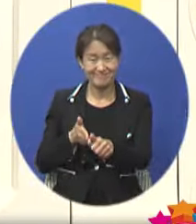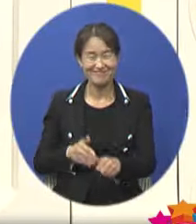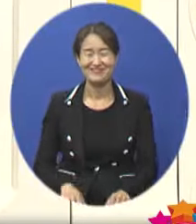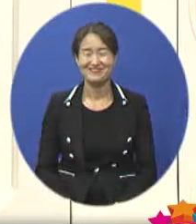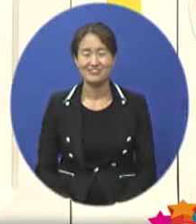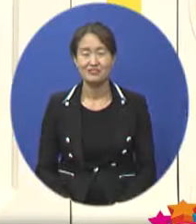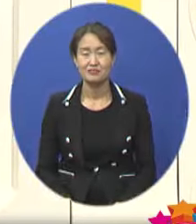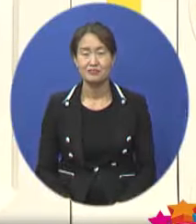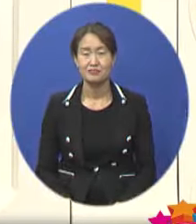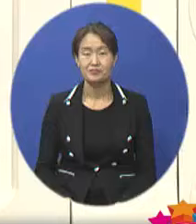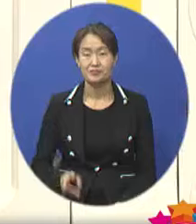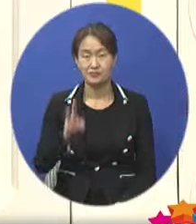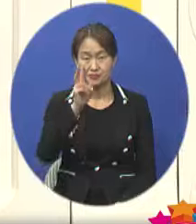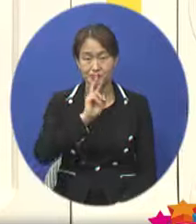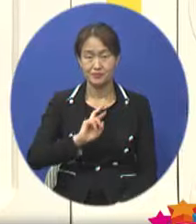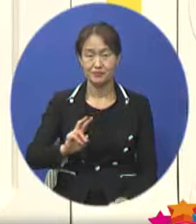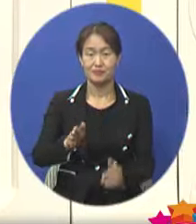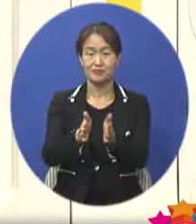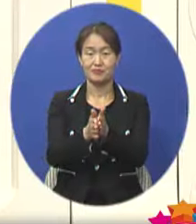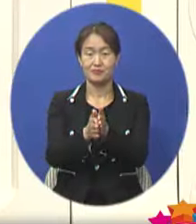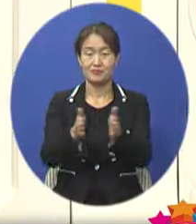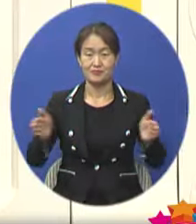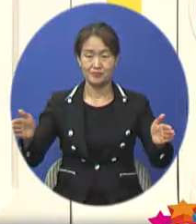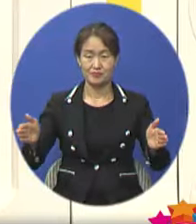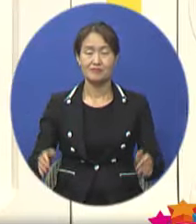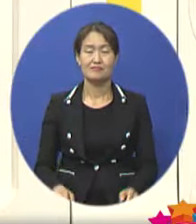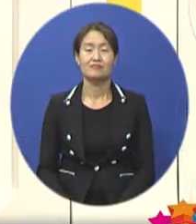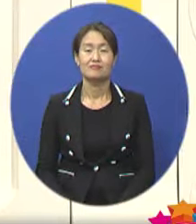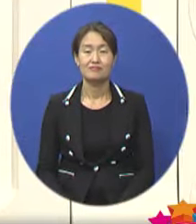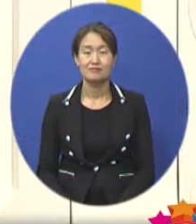네. 예. 자, 음악 드리겠습니다. 음악! 갑시다!